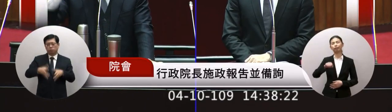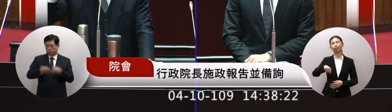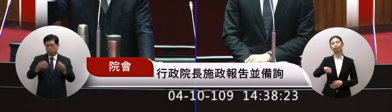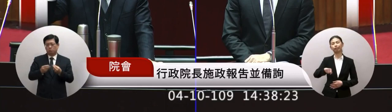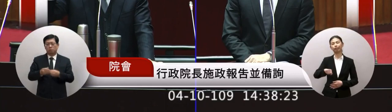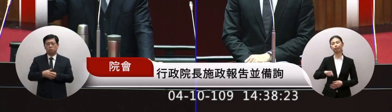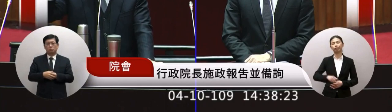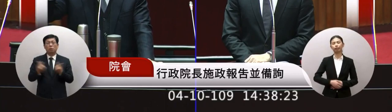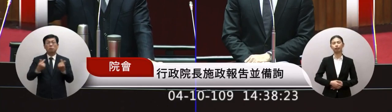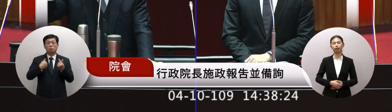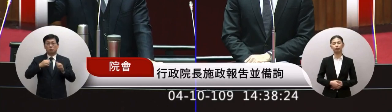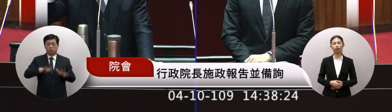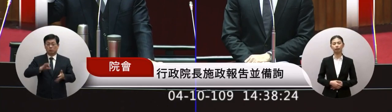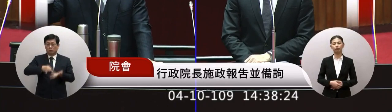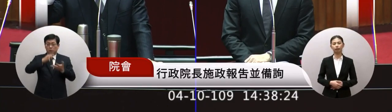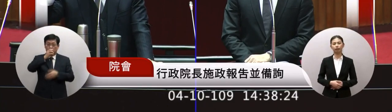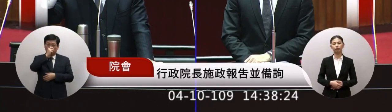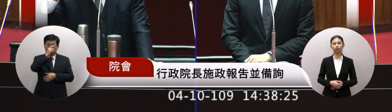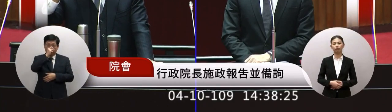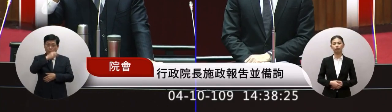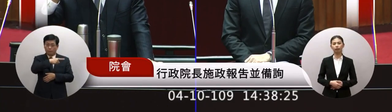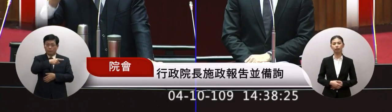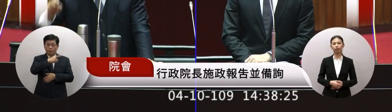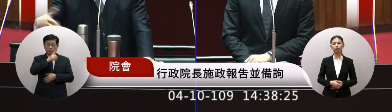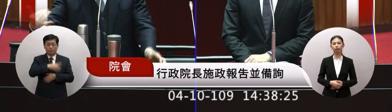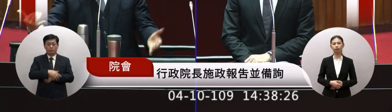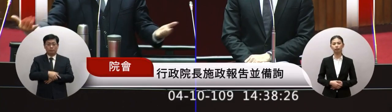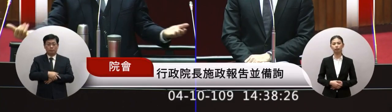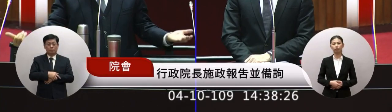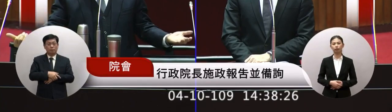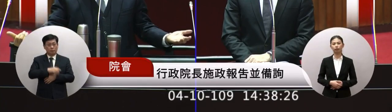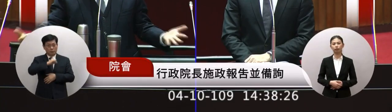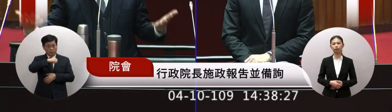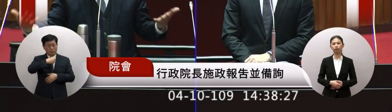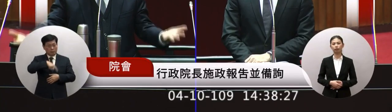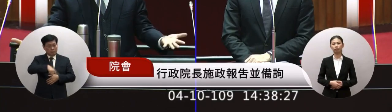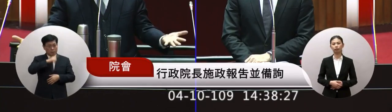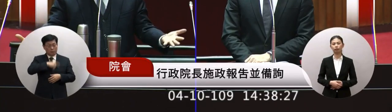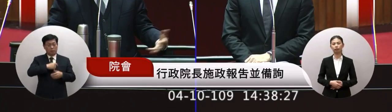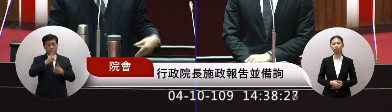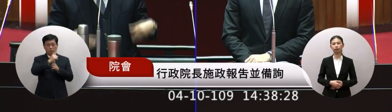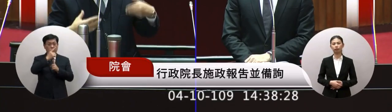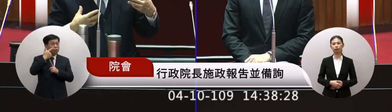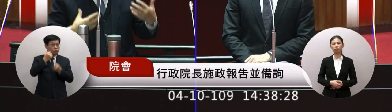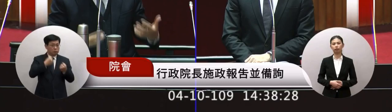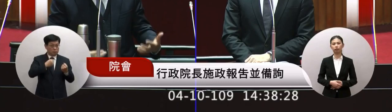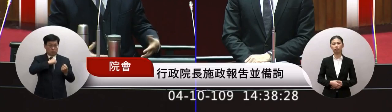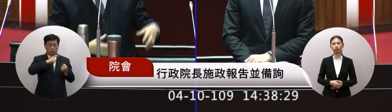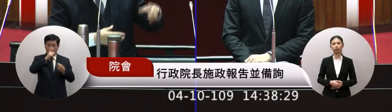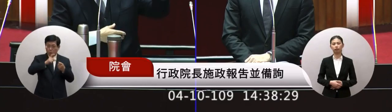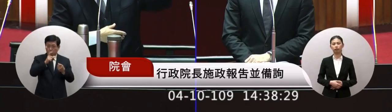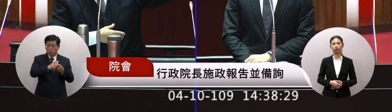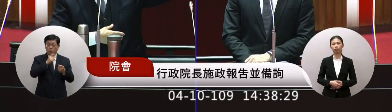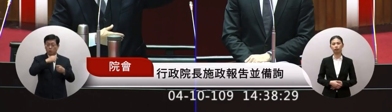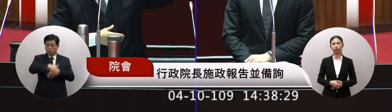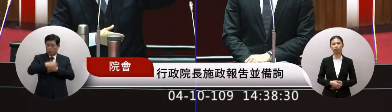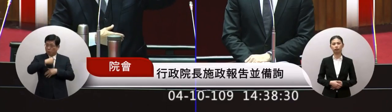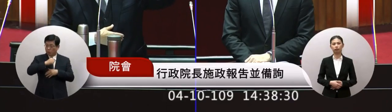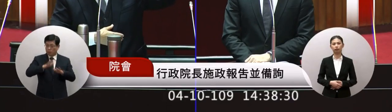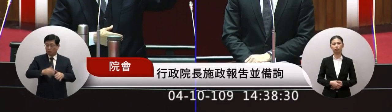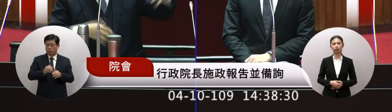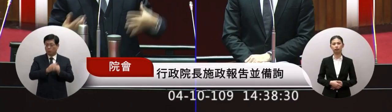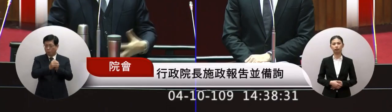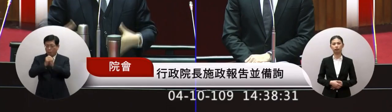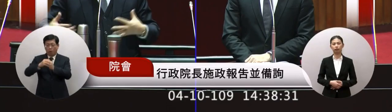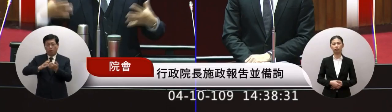是， 咱就咱正讲宜兰迄个新妇，伊是台湾60年救台湾人，啊，正讲拜托台湾人来救伊的